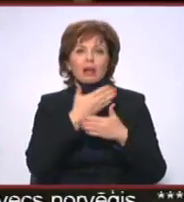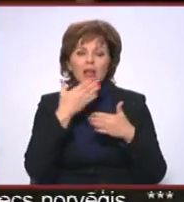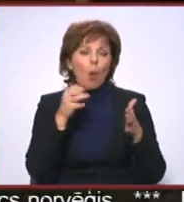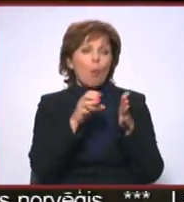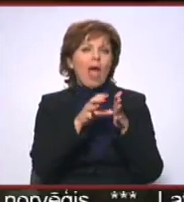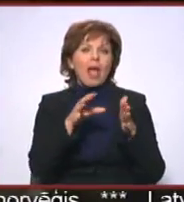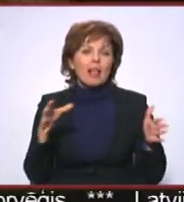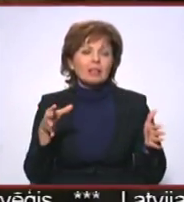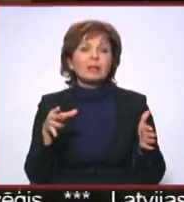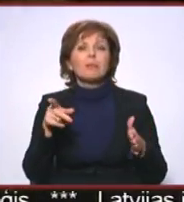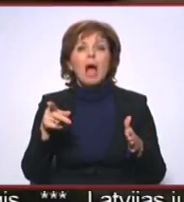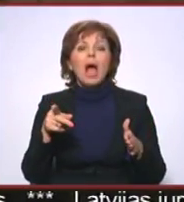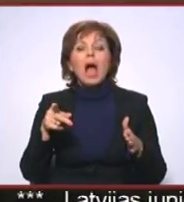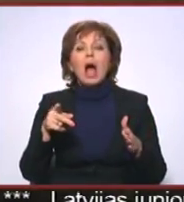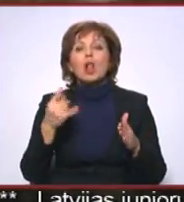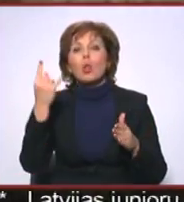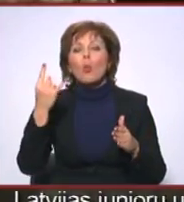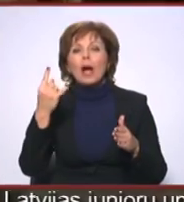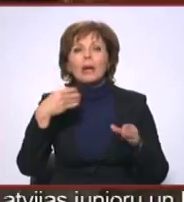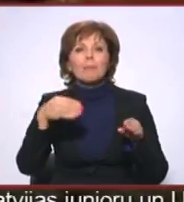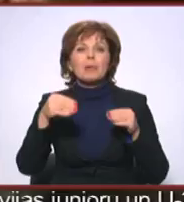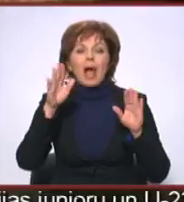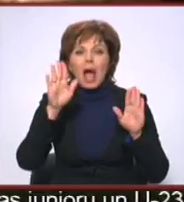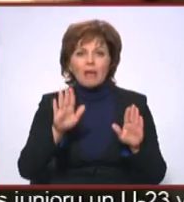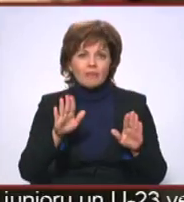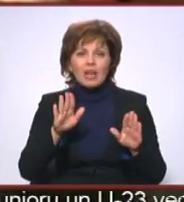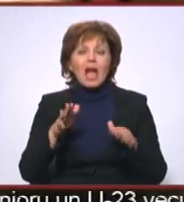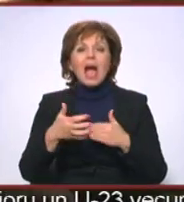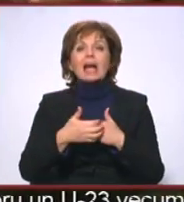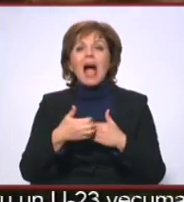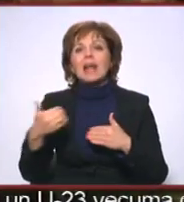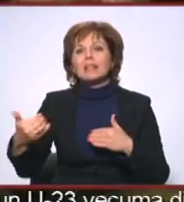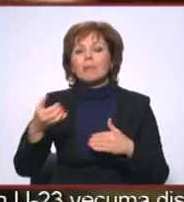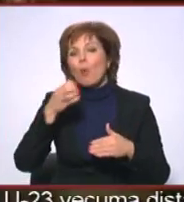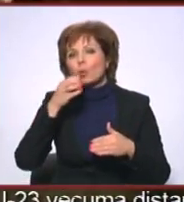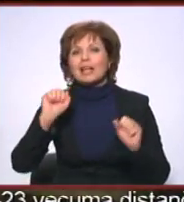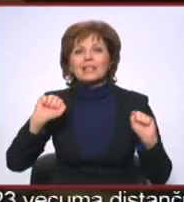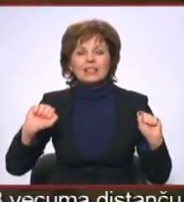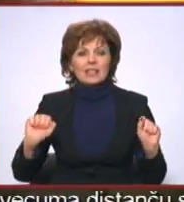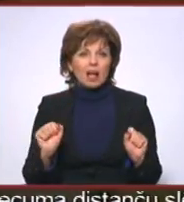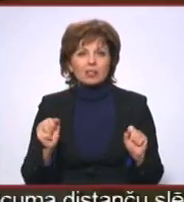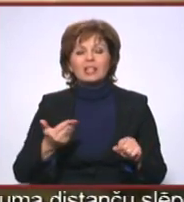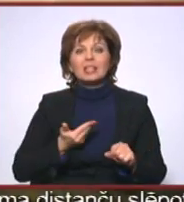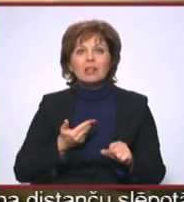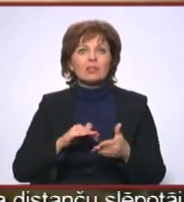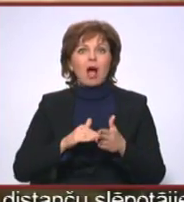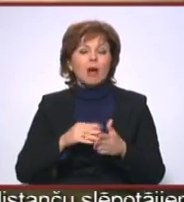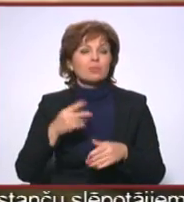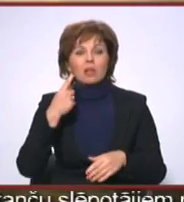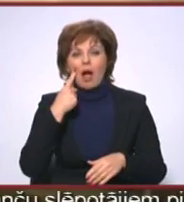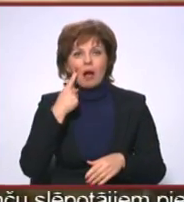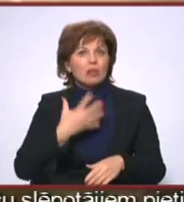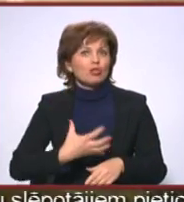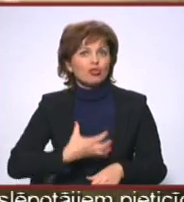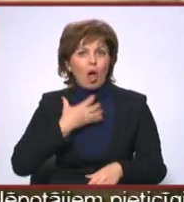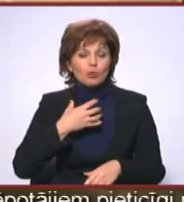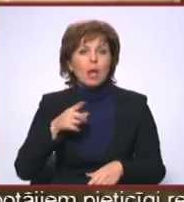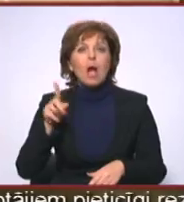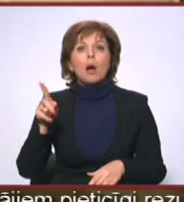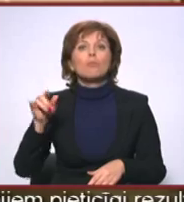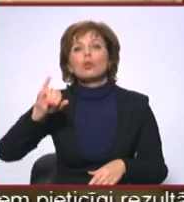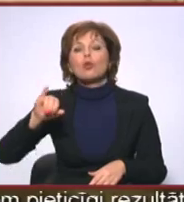krāsni. Logiem priekšā plēve, kaķim domātais ūdens bļodās sasalis. Dzīves apstākļi ir prātam neiedomājami, tomēr Piotrs